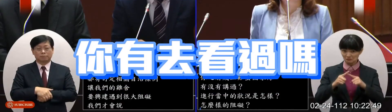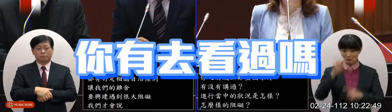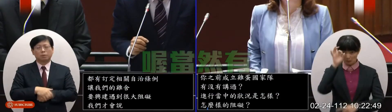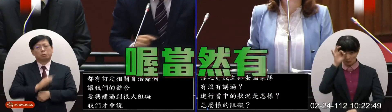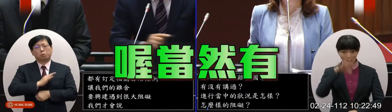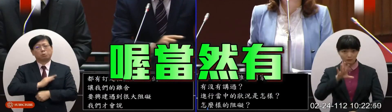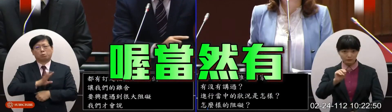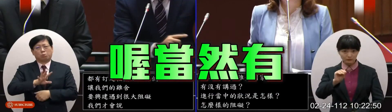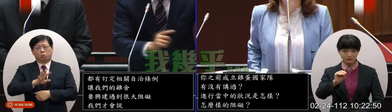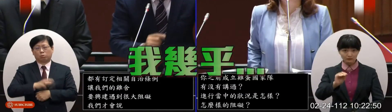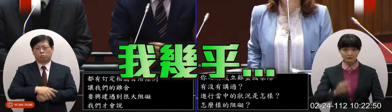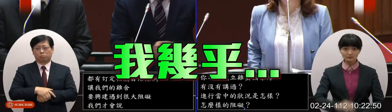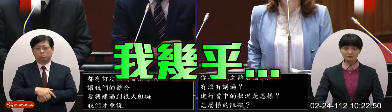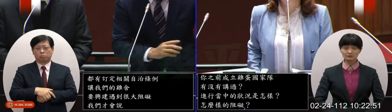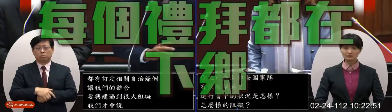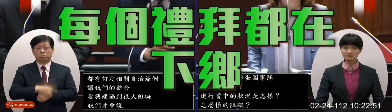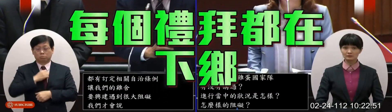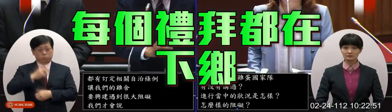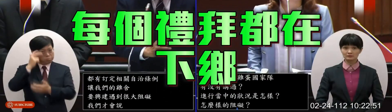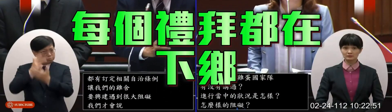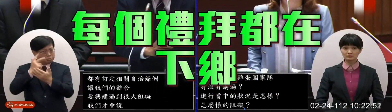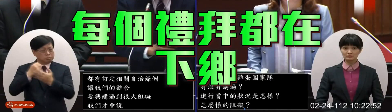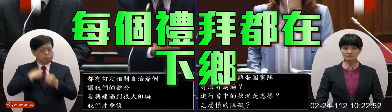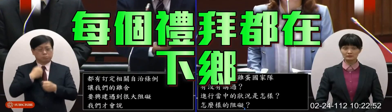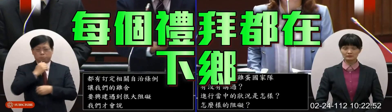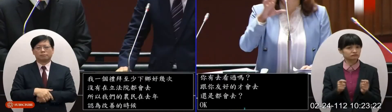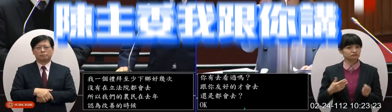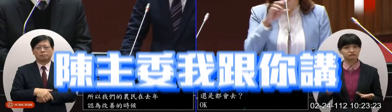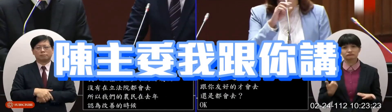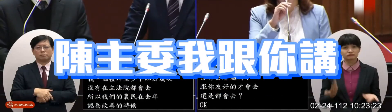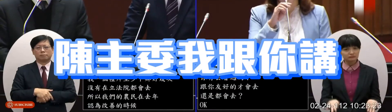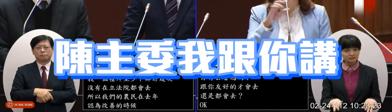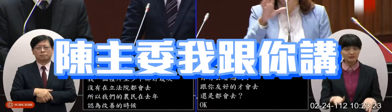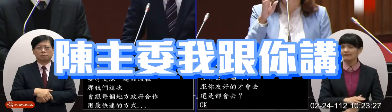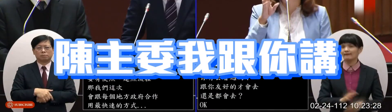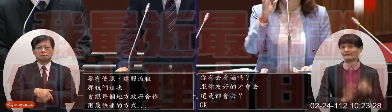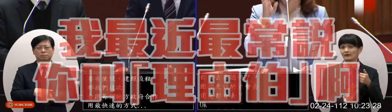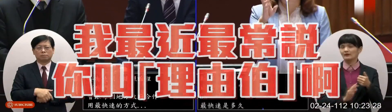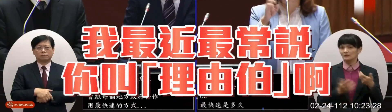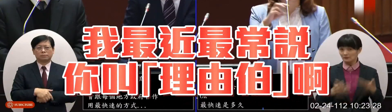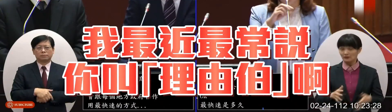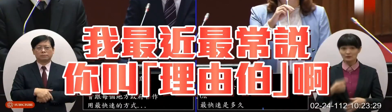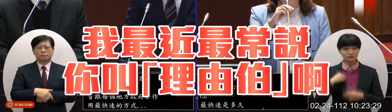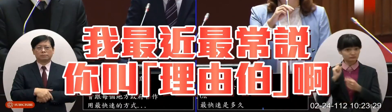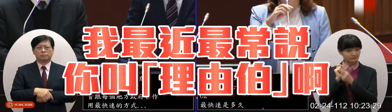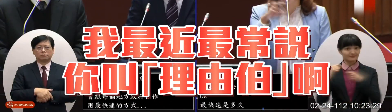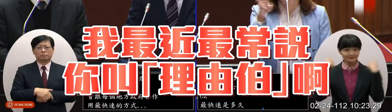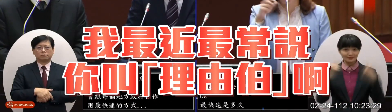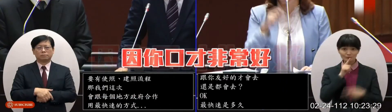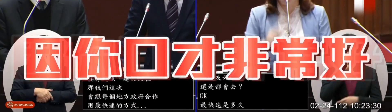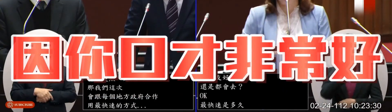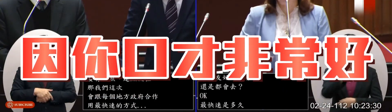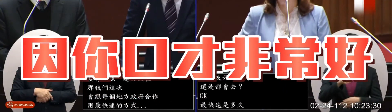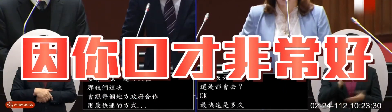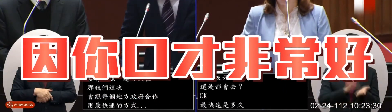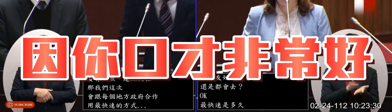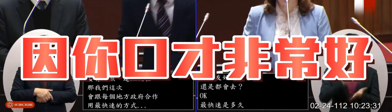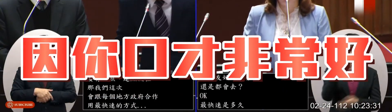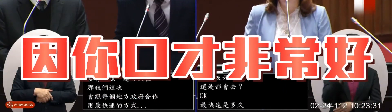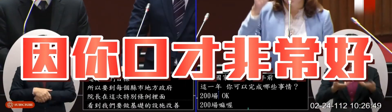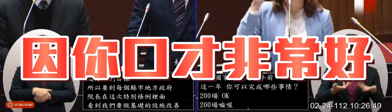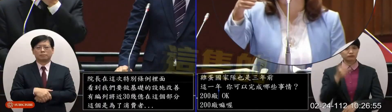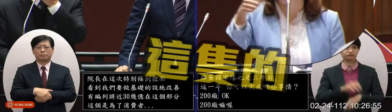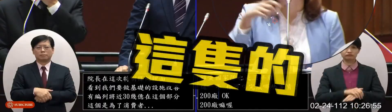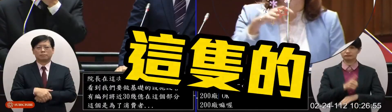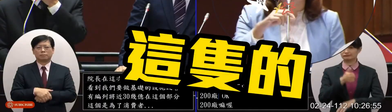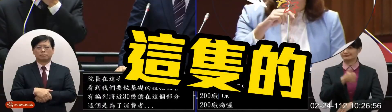吗？ 我当然有，我几乎每个礼拜都在下乡。 哎，陈主委，我跟你讲，我最近最常说你叫李油表，因为你口才非